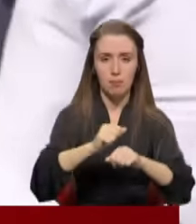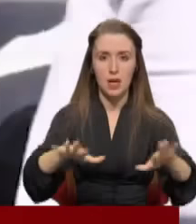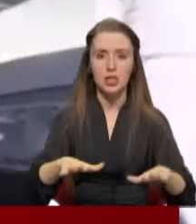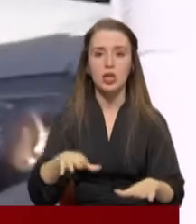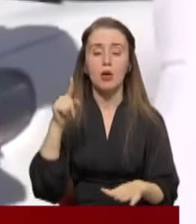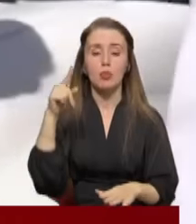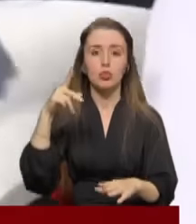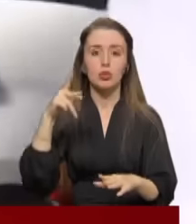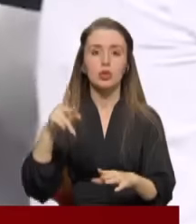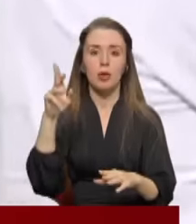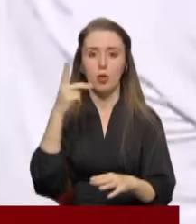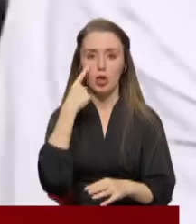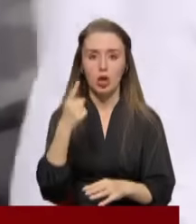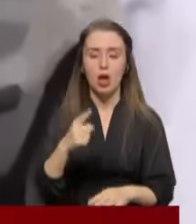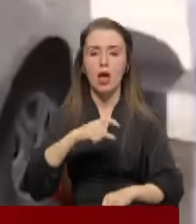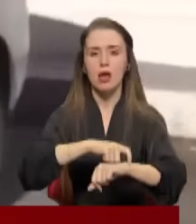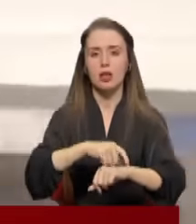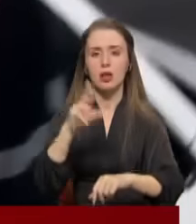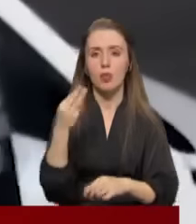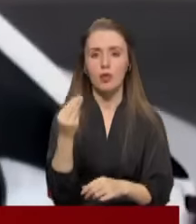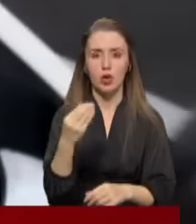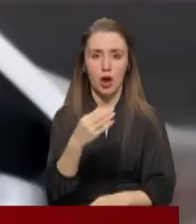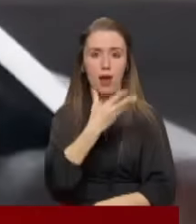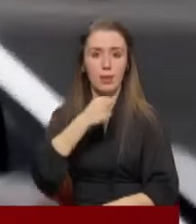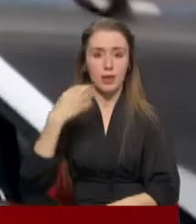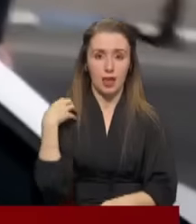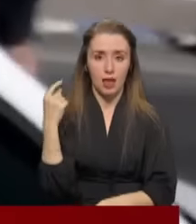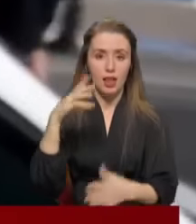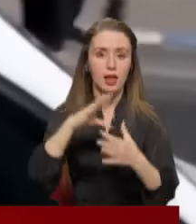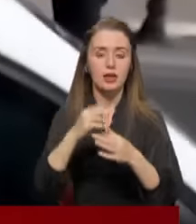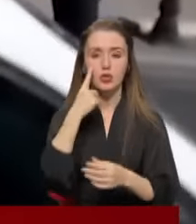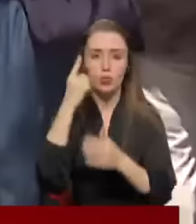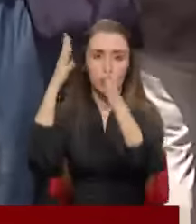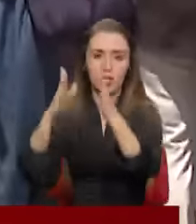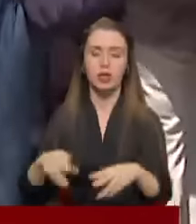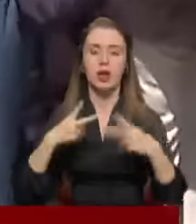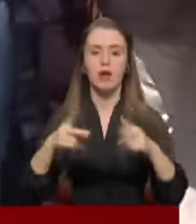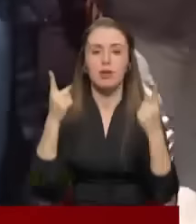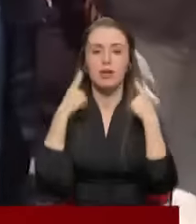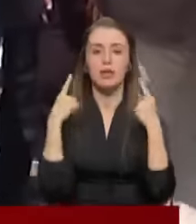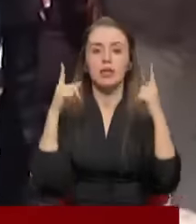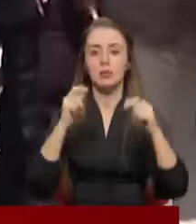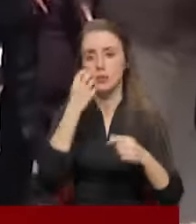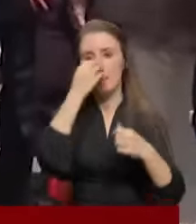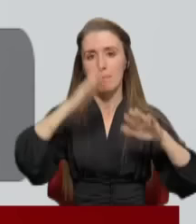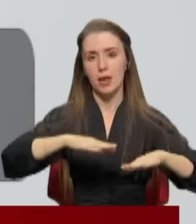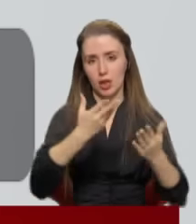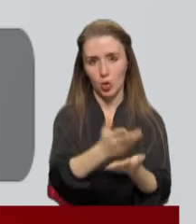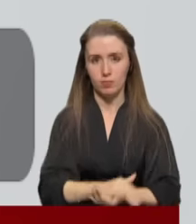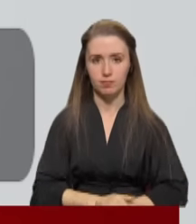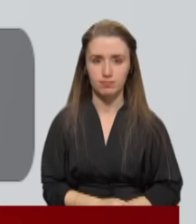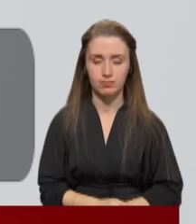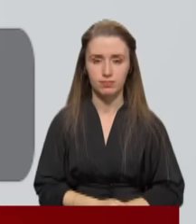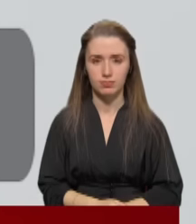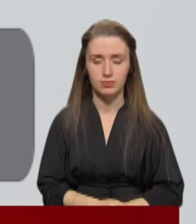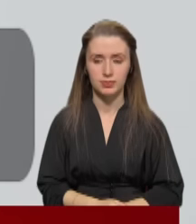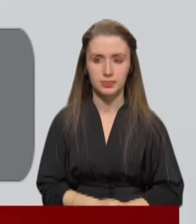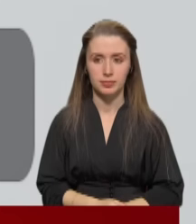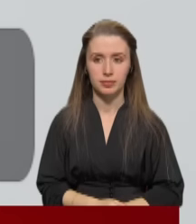Tıp Kurumu'nun sürekli hastalık raporu verdiği emekli generallerle ilgili Erdoğan'ın af yetkisini kullanmasını bekliyor aileler. Tam bir